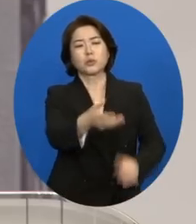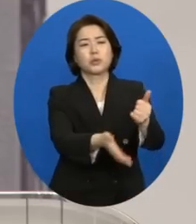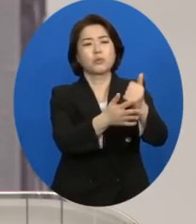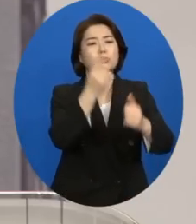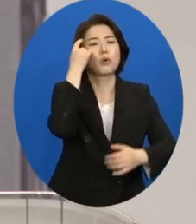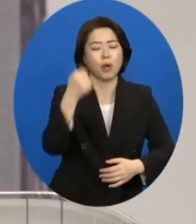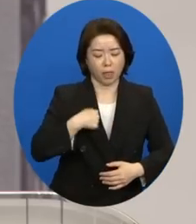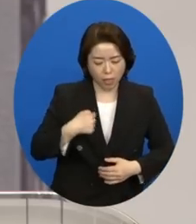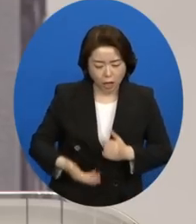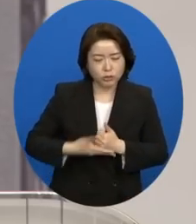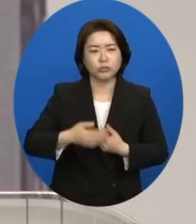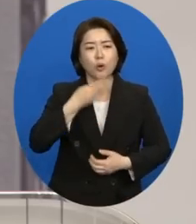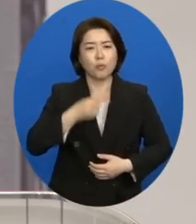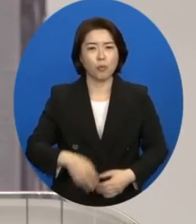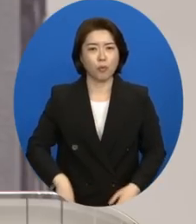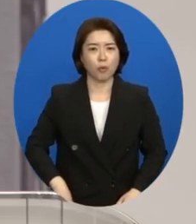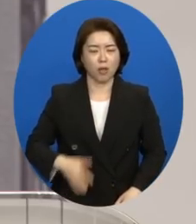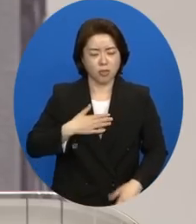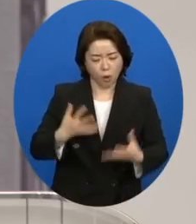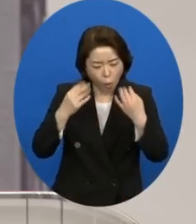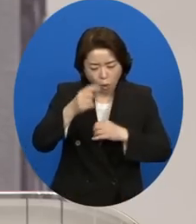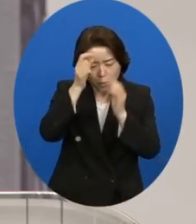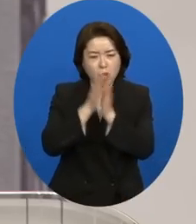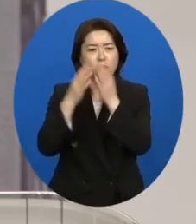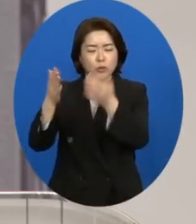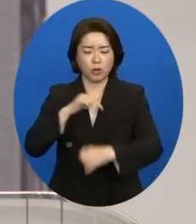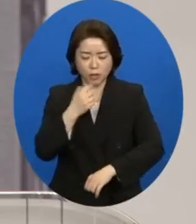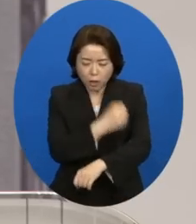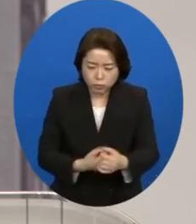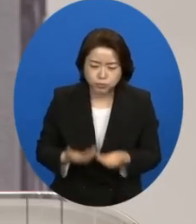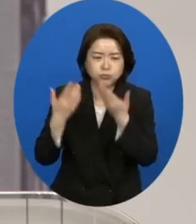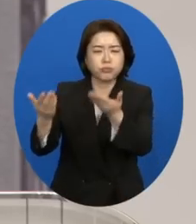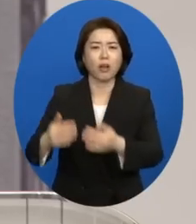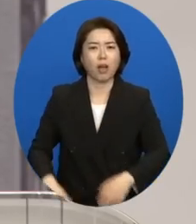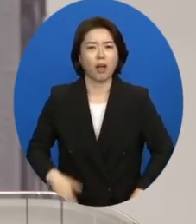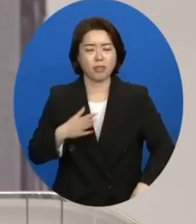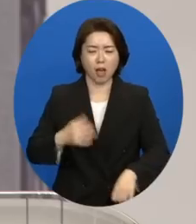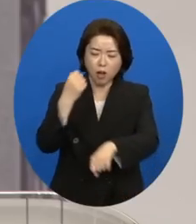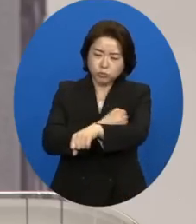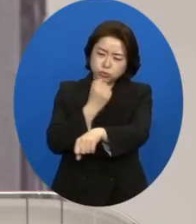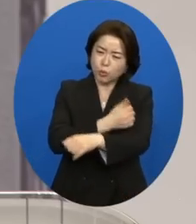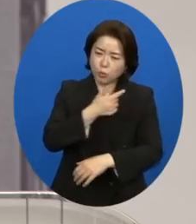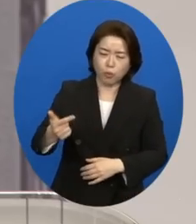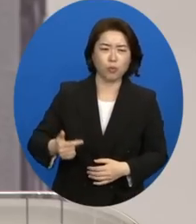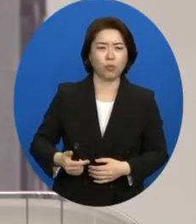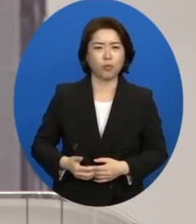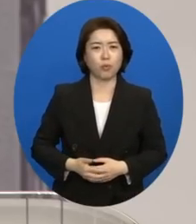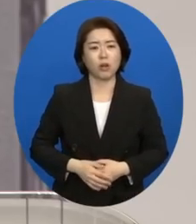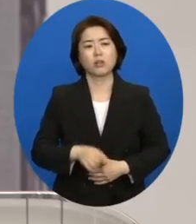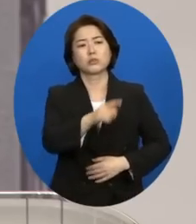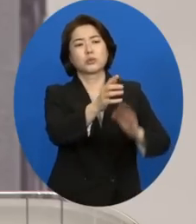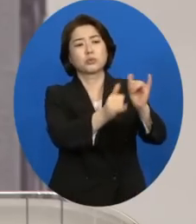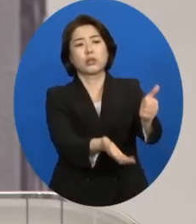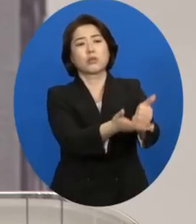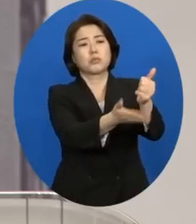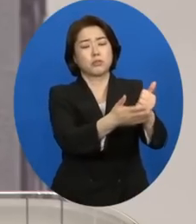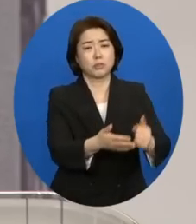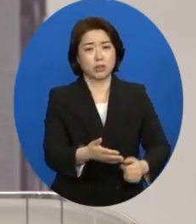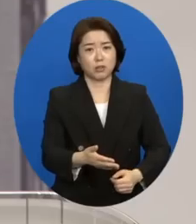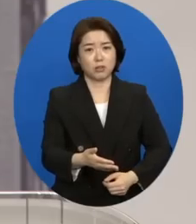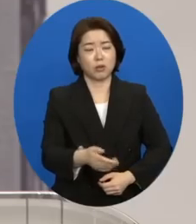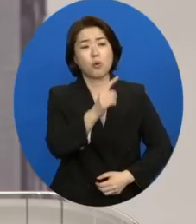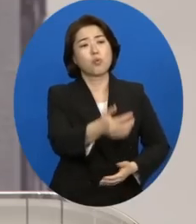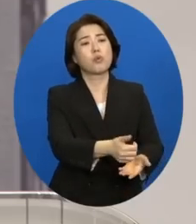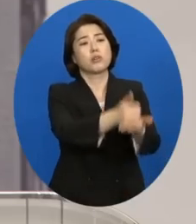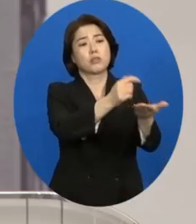칭찬해야지 내가 얼마나 기도하고 내가 얼마나 헌신하고 내가 얼마나 수고했는데 저 사람을 칭찬할 왜 저 사람이